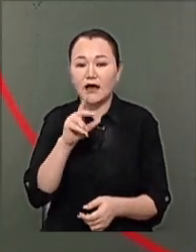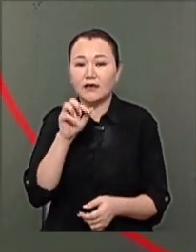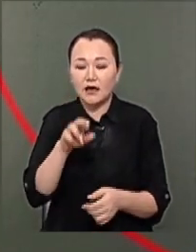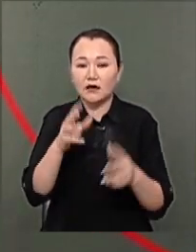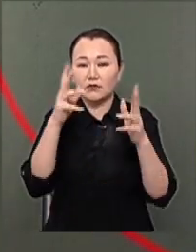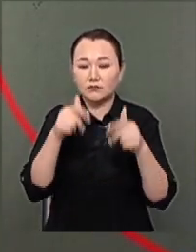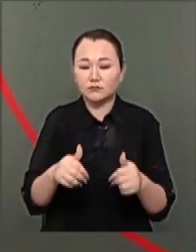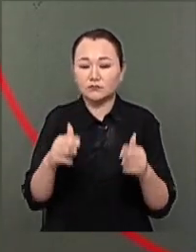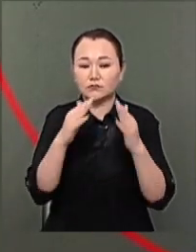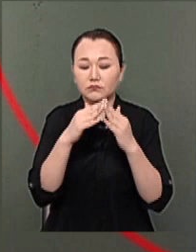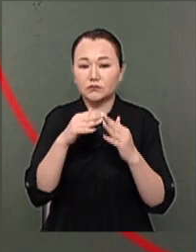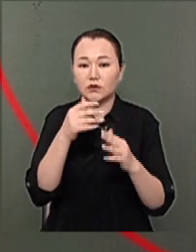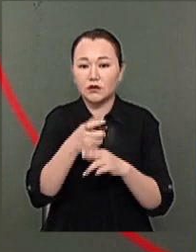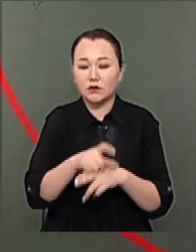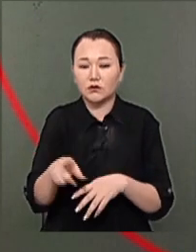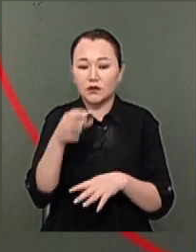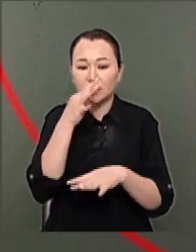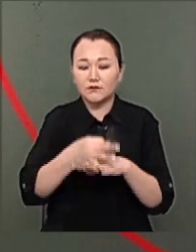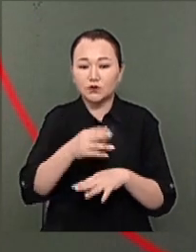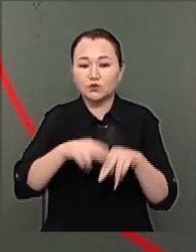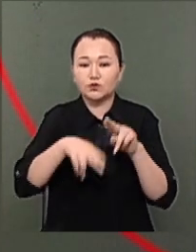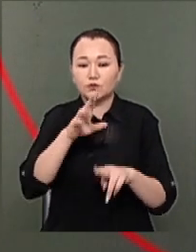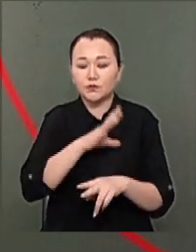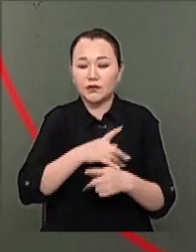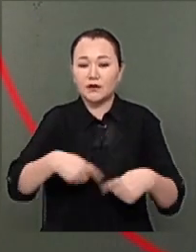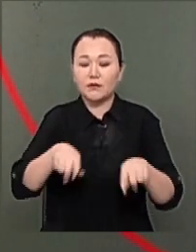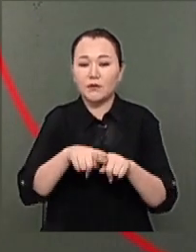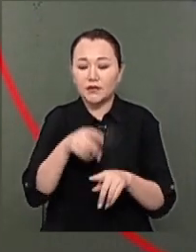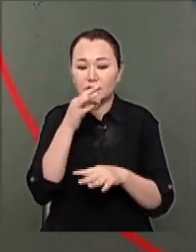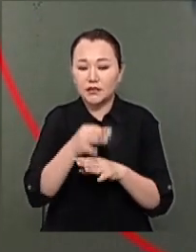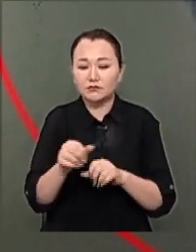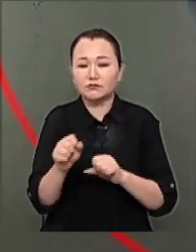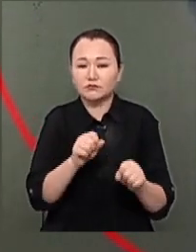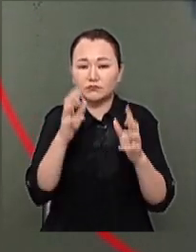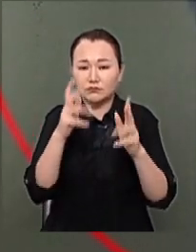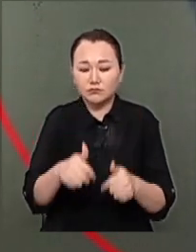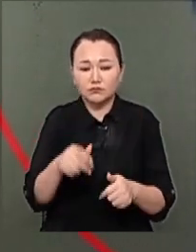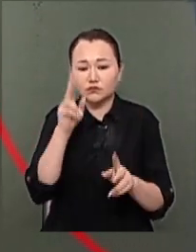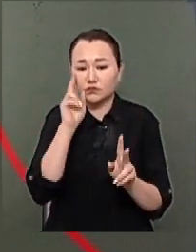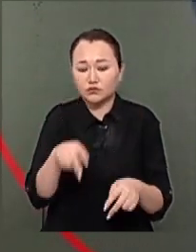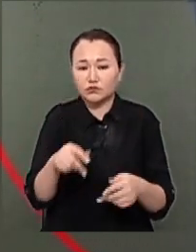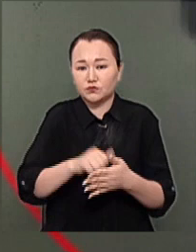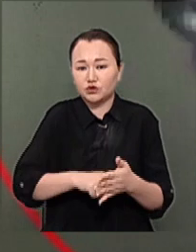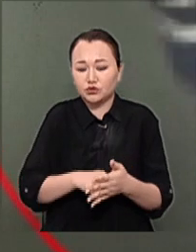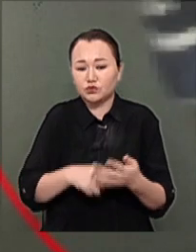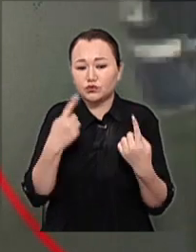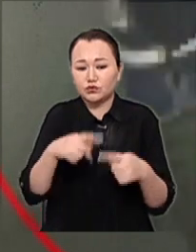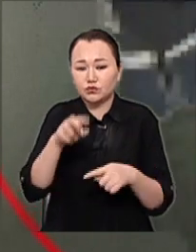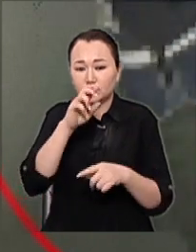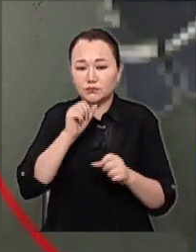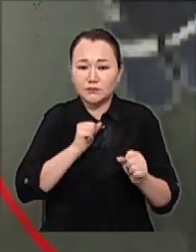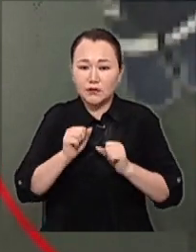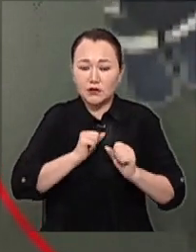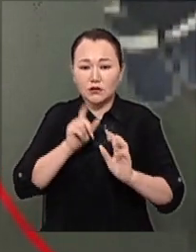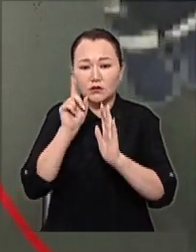құлаған Роунсенс тұрғын үй кешенінің мердігері екен. Алайда компания өкілі нысанның неліктен құлағанын білмейтін, өзгелге іссапармен кетіп